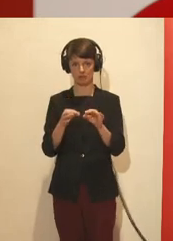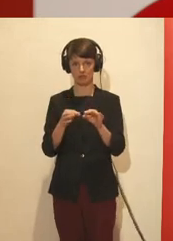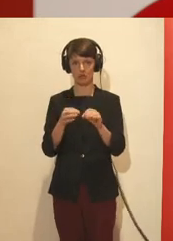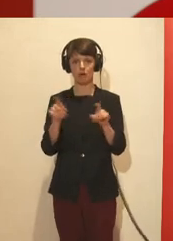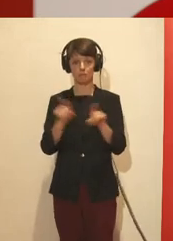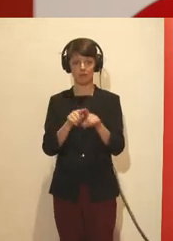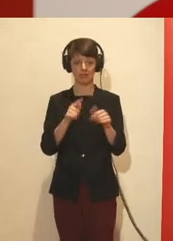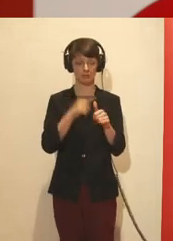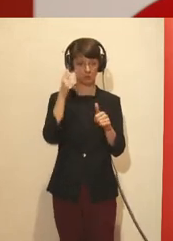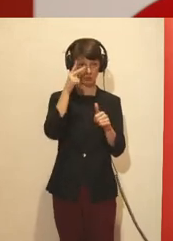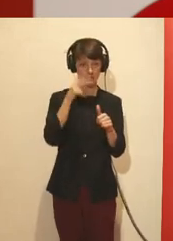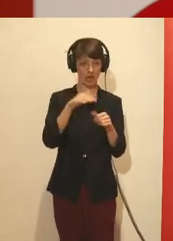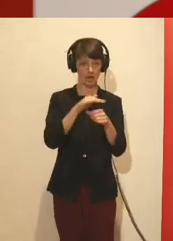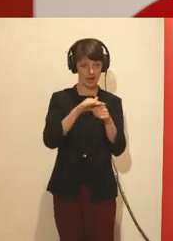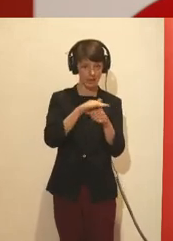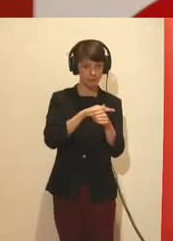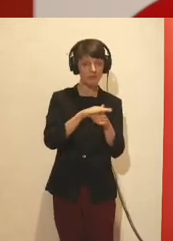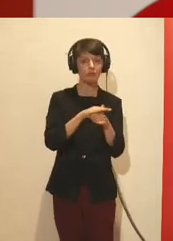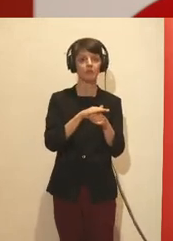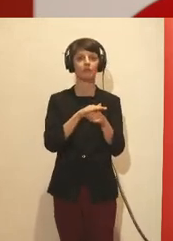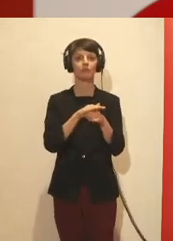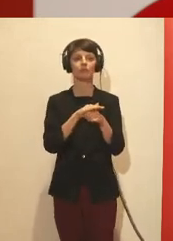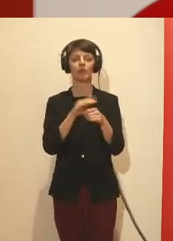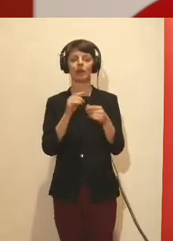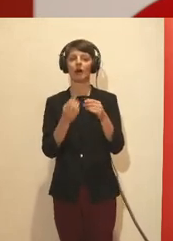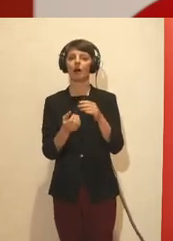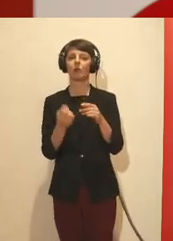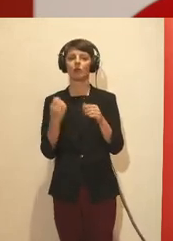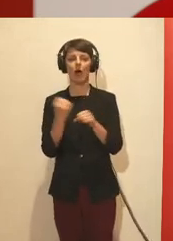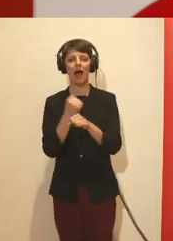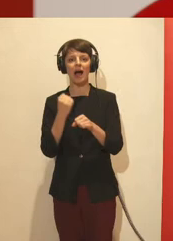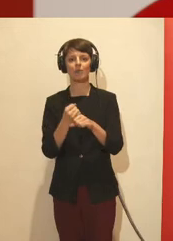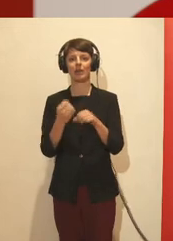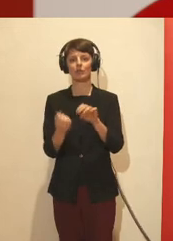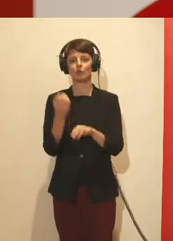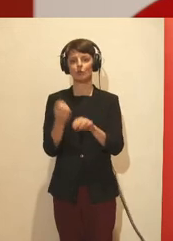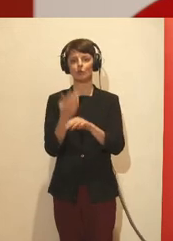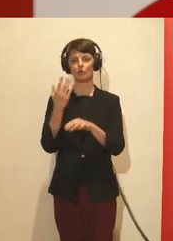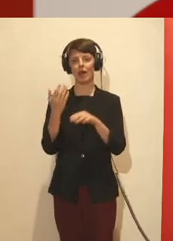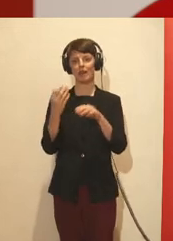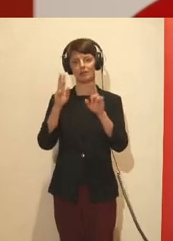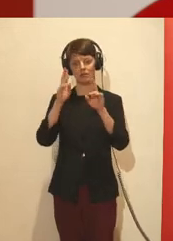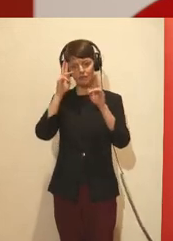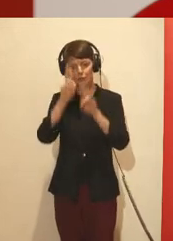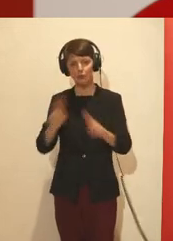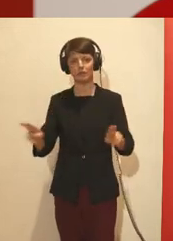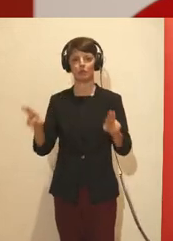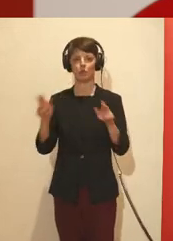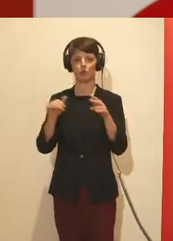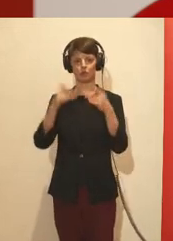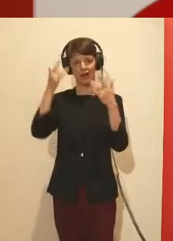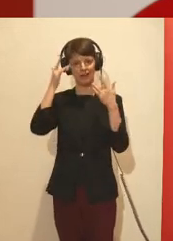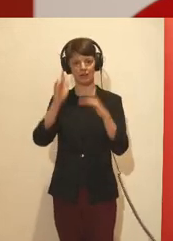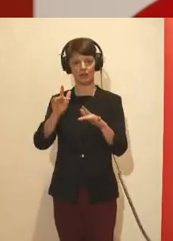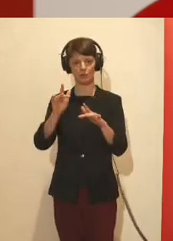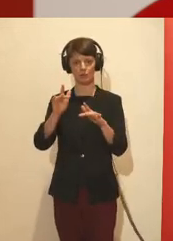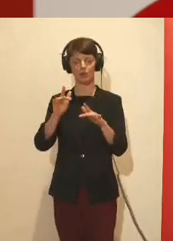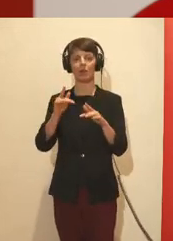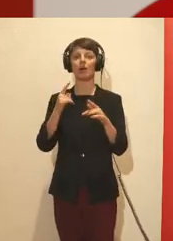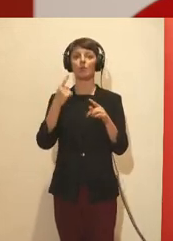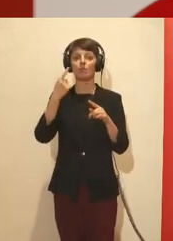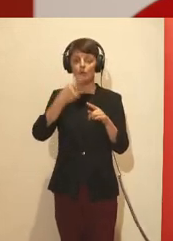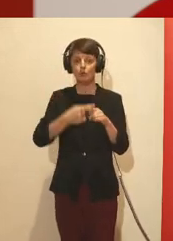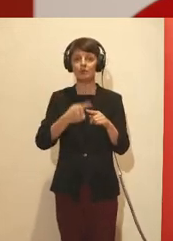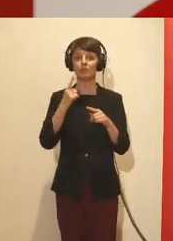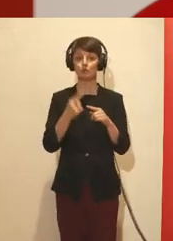darüber reden wir wenn wir die kulturelle anerkennung der arbeit und die würde der arbeit thematisieren sondern dass auch einfach auf der ebene funktioniert